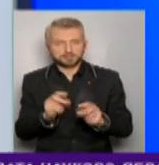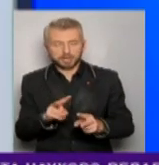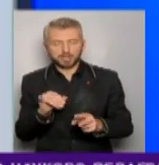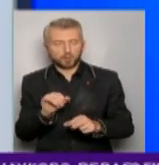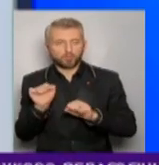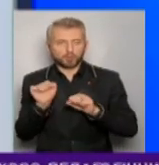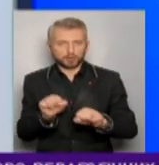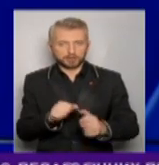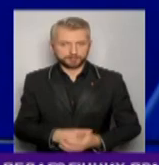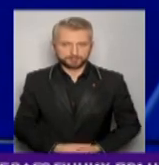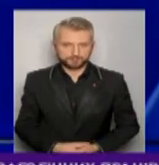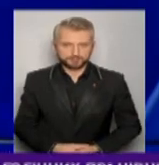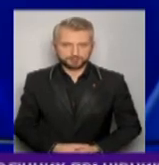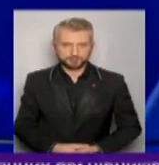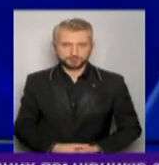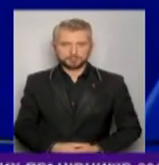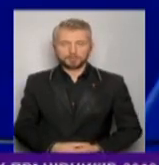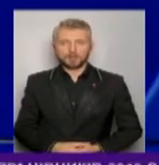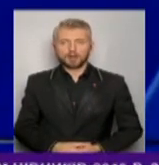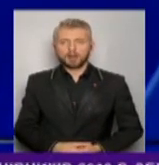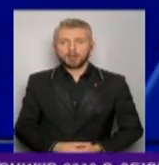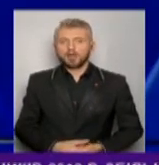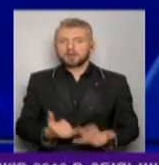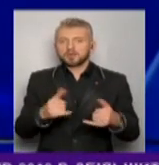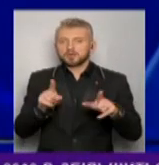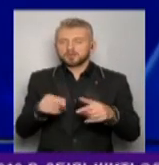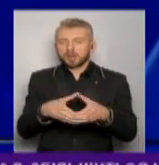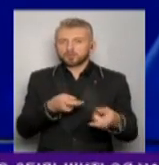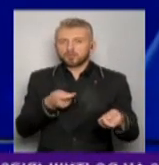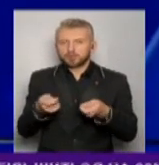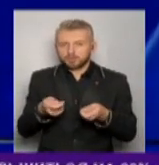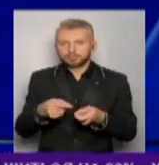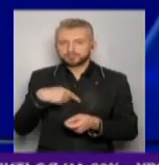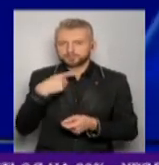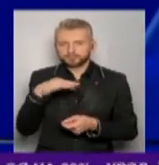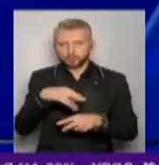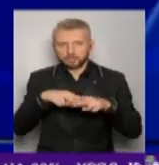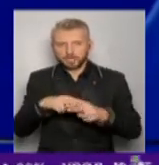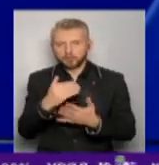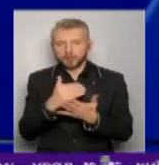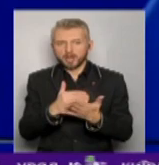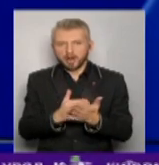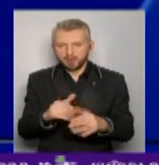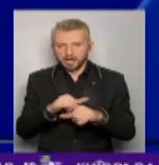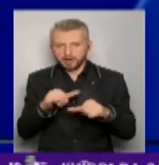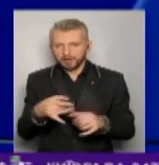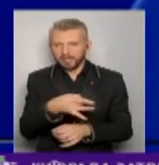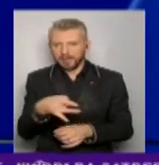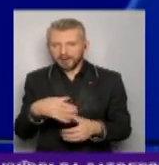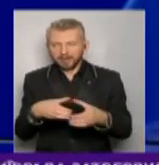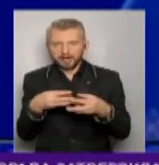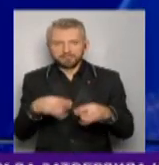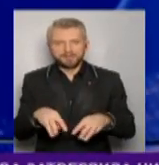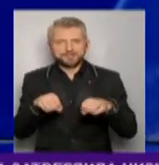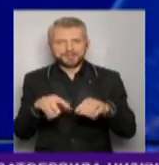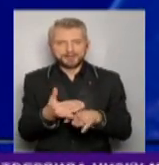оборони. Не обійшов сьогодні увагою уряд і столицю. У програмі інфраструктурного розвитку регіонів Кабмін вирішив